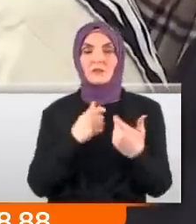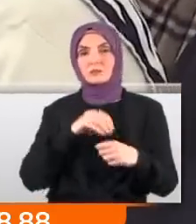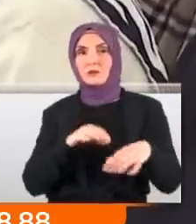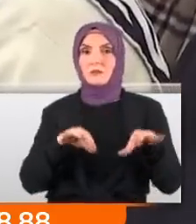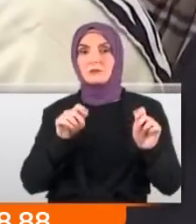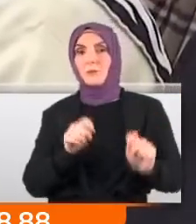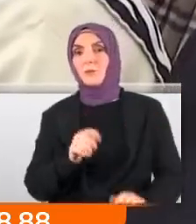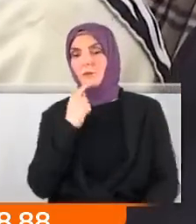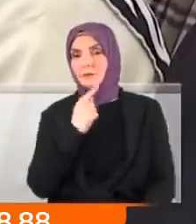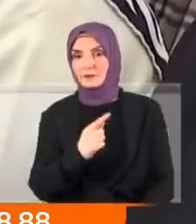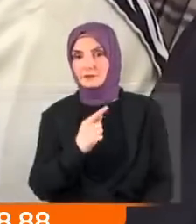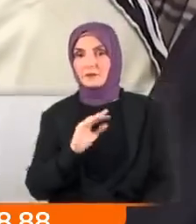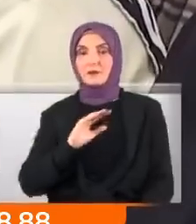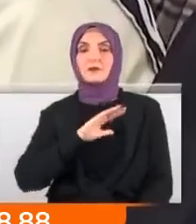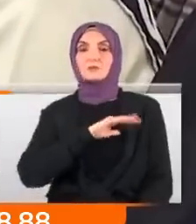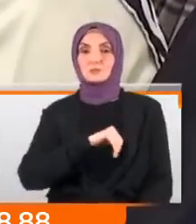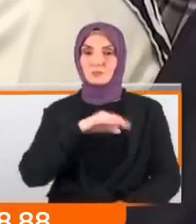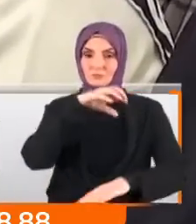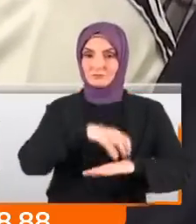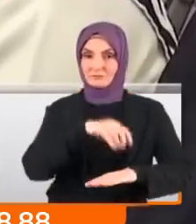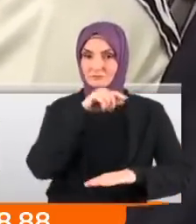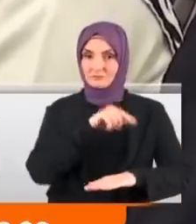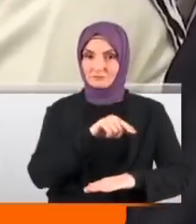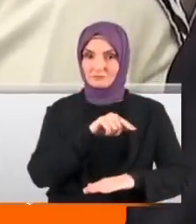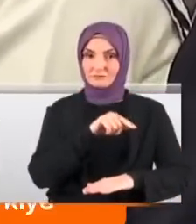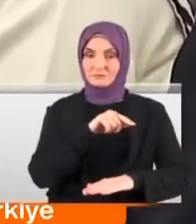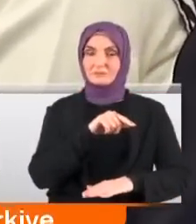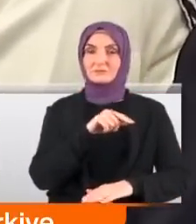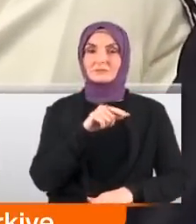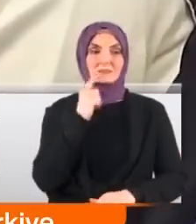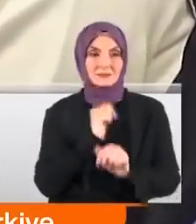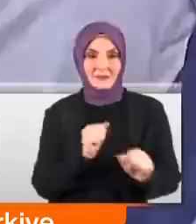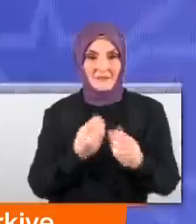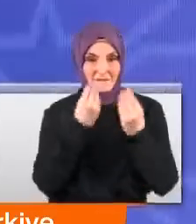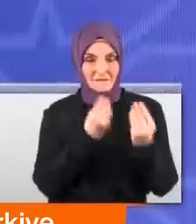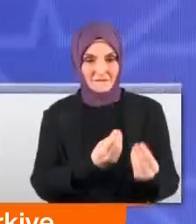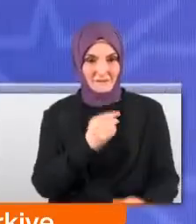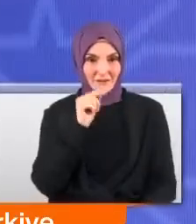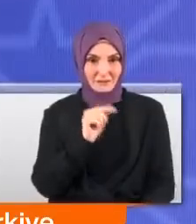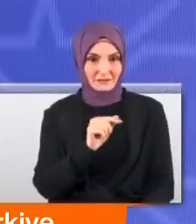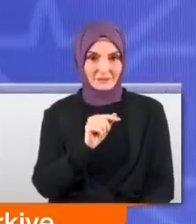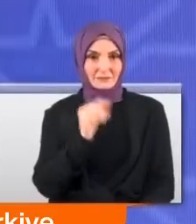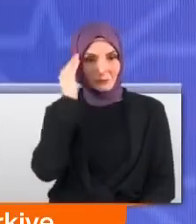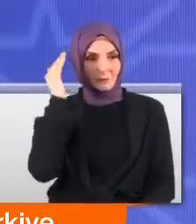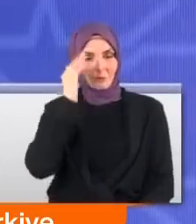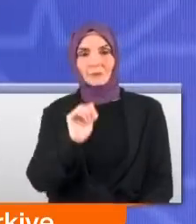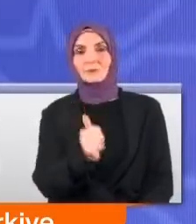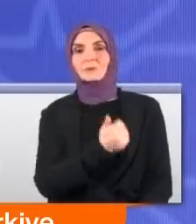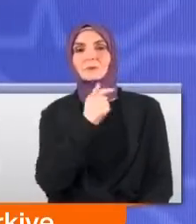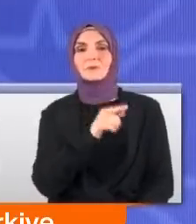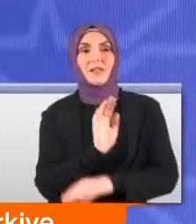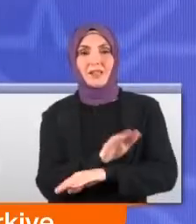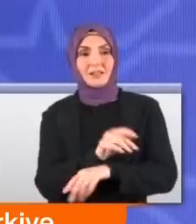el uzatılması, Harem-i Şerif'in kutsiyetinin ayaklar altına alınması bizim